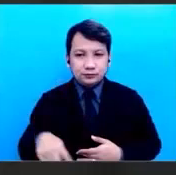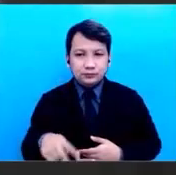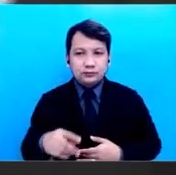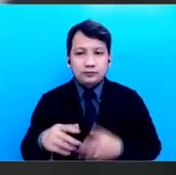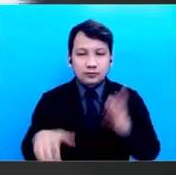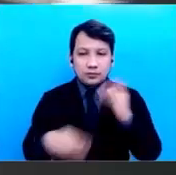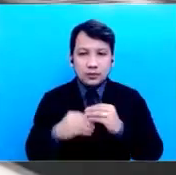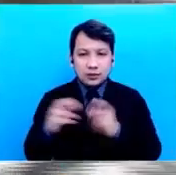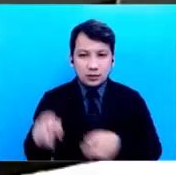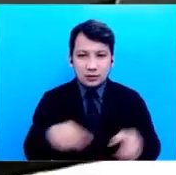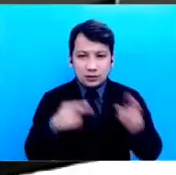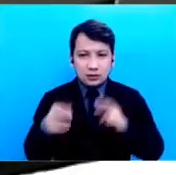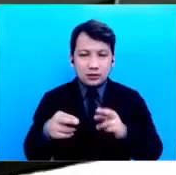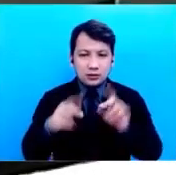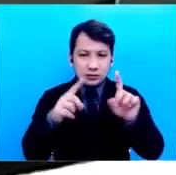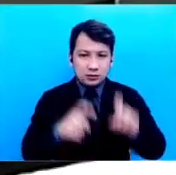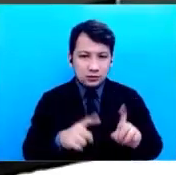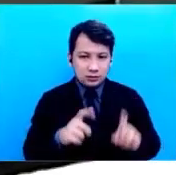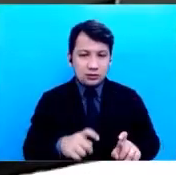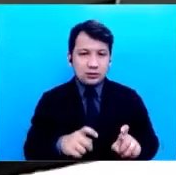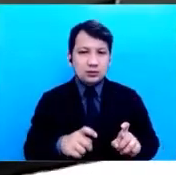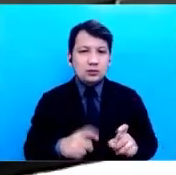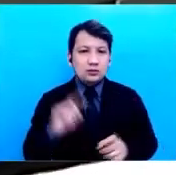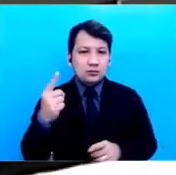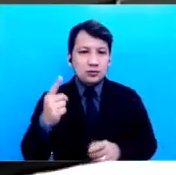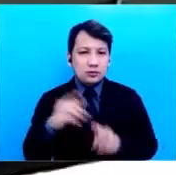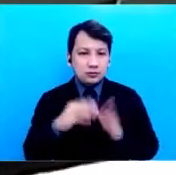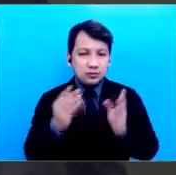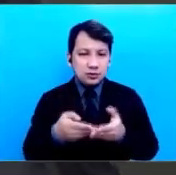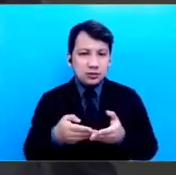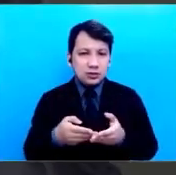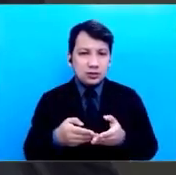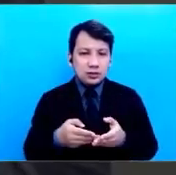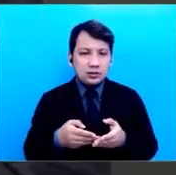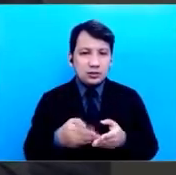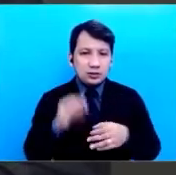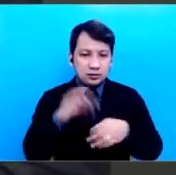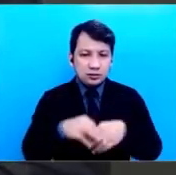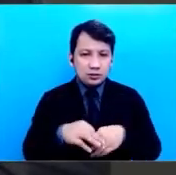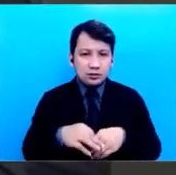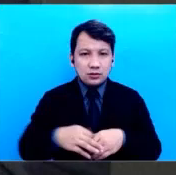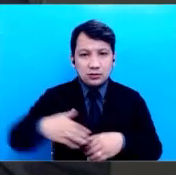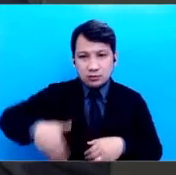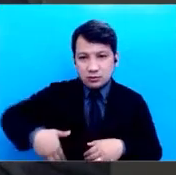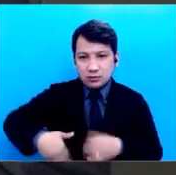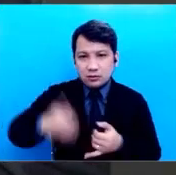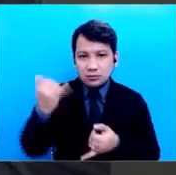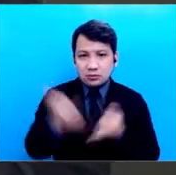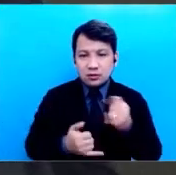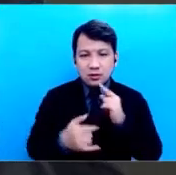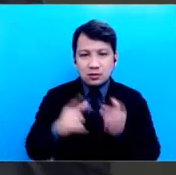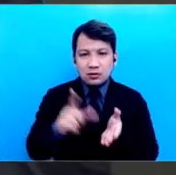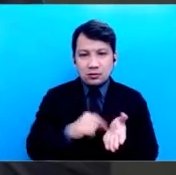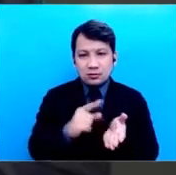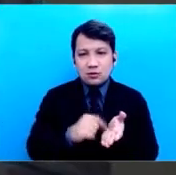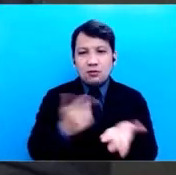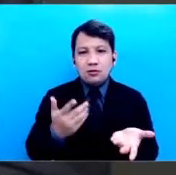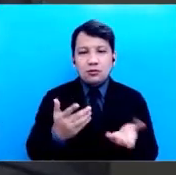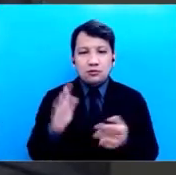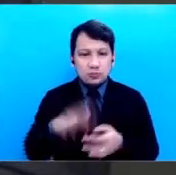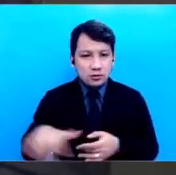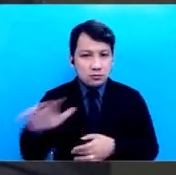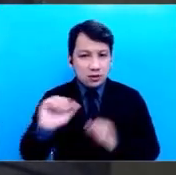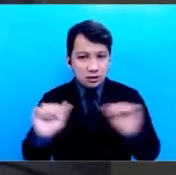random testing sa mga unang batch ng balota. Avoid all this delay in the printing of these ballots and delay in the activities